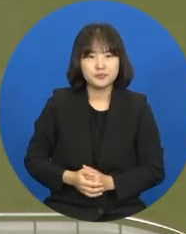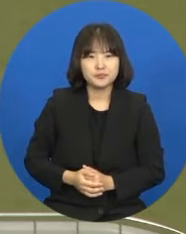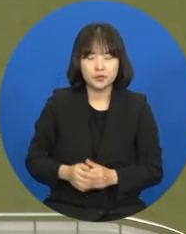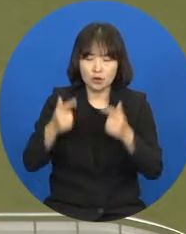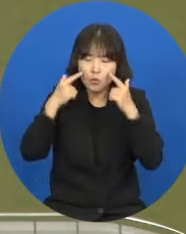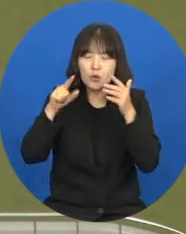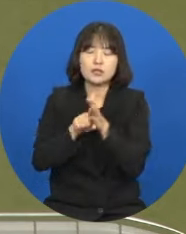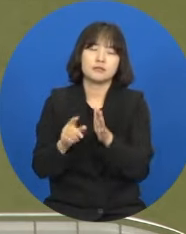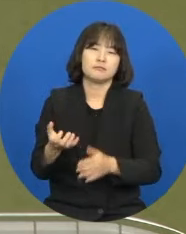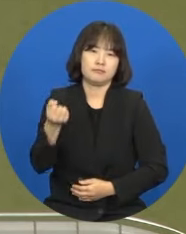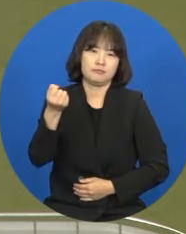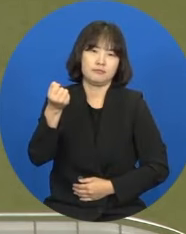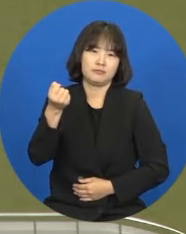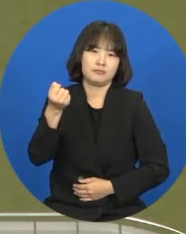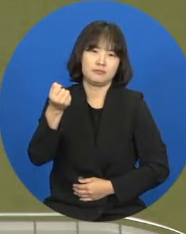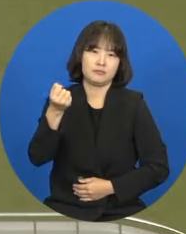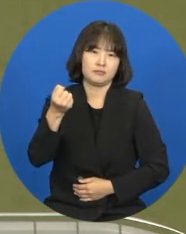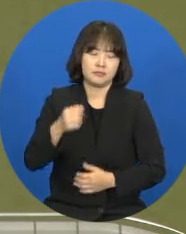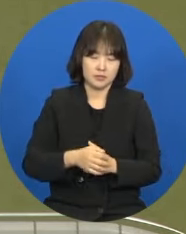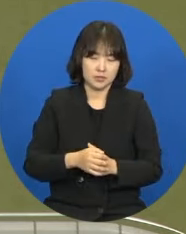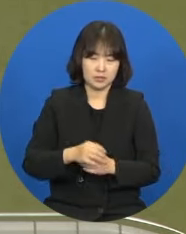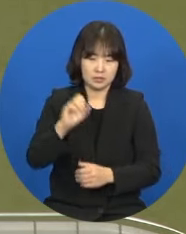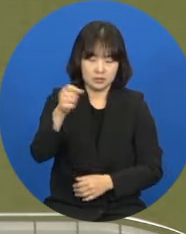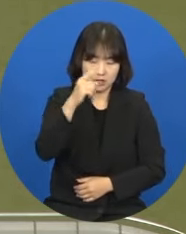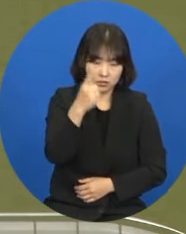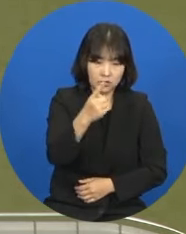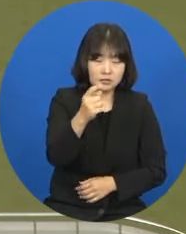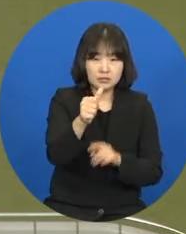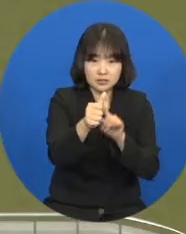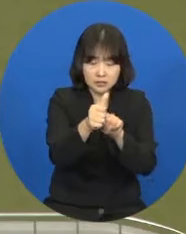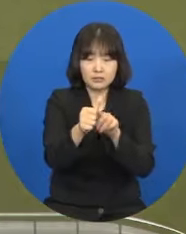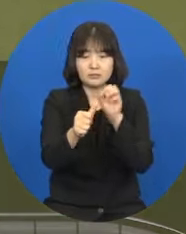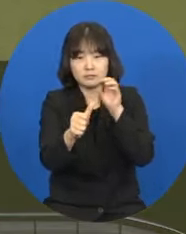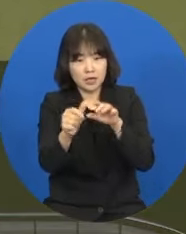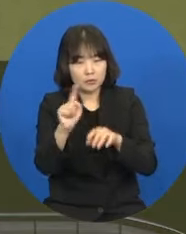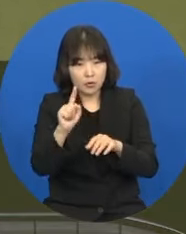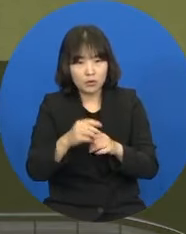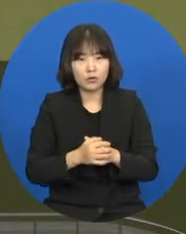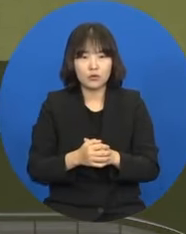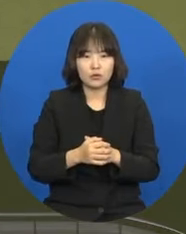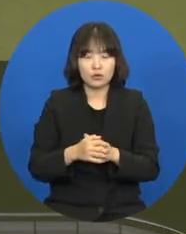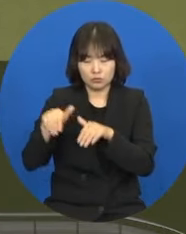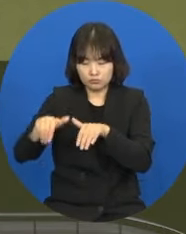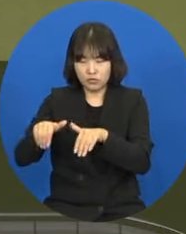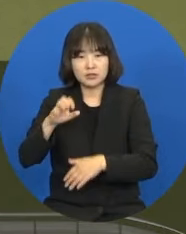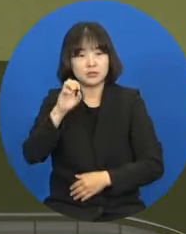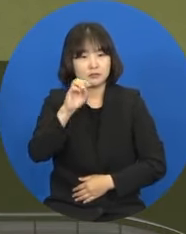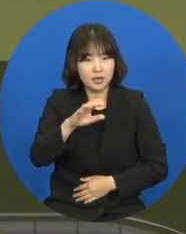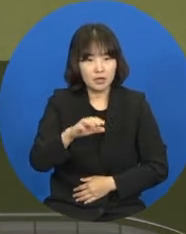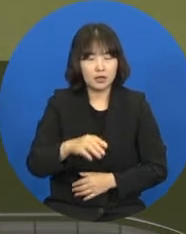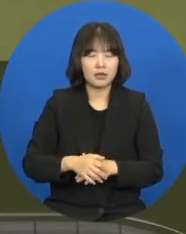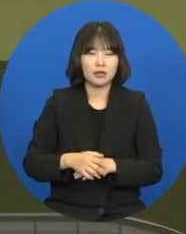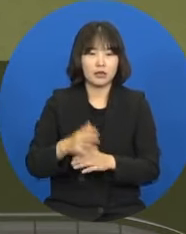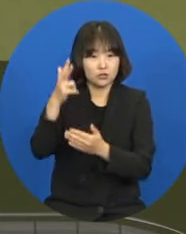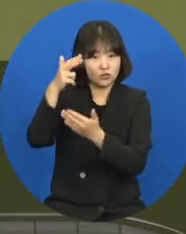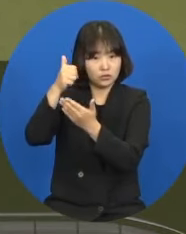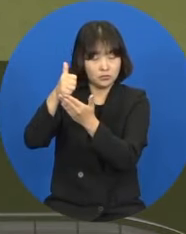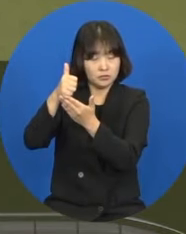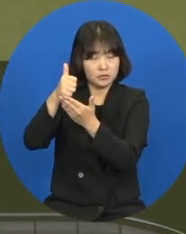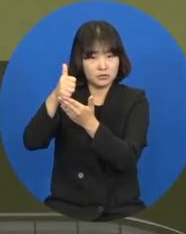확신을 합니다 그러면서 다윗에게 이렇게 얘기를 하죠 다윗에게 4절에 다윗의 부하들이 그에게 말하였다 드디어